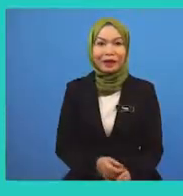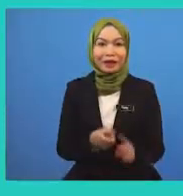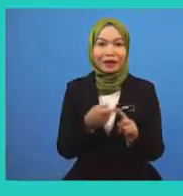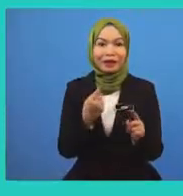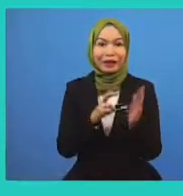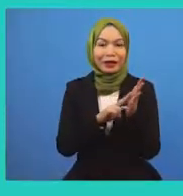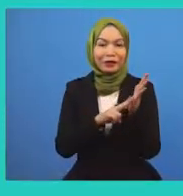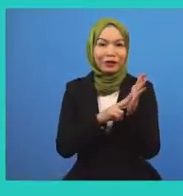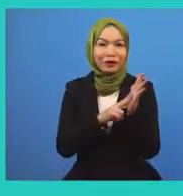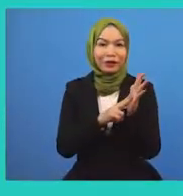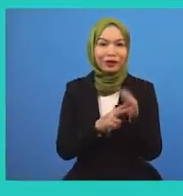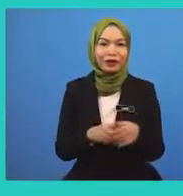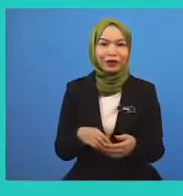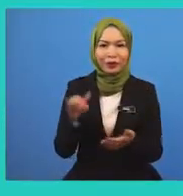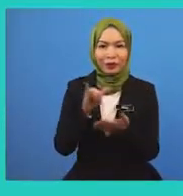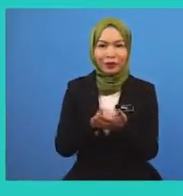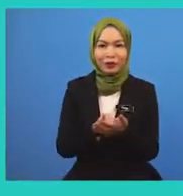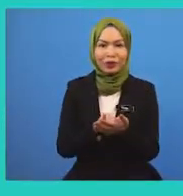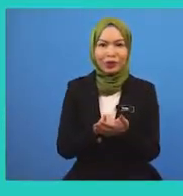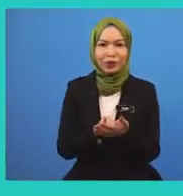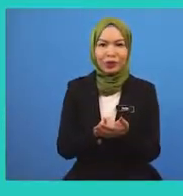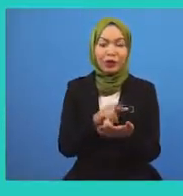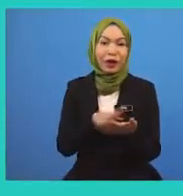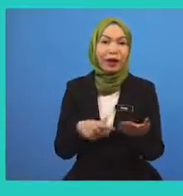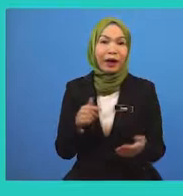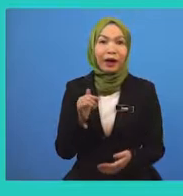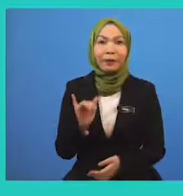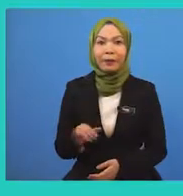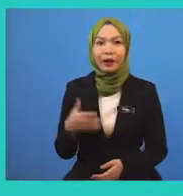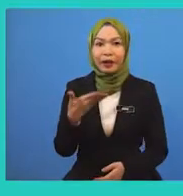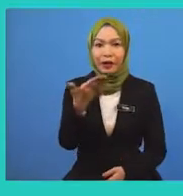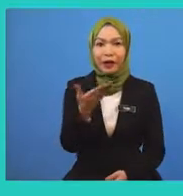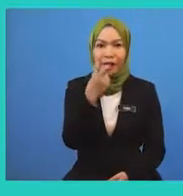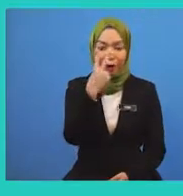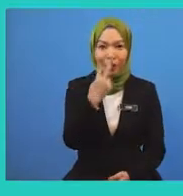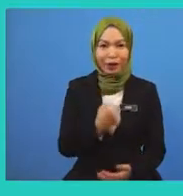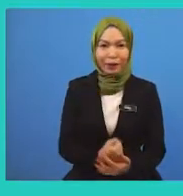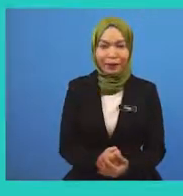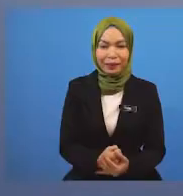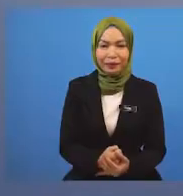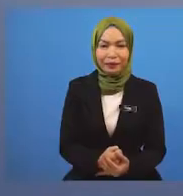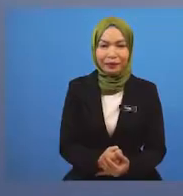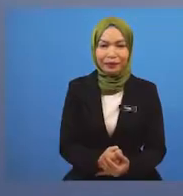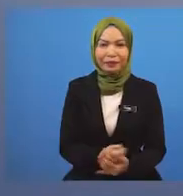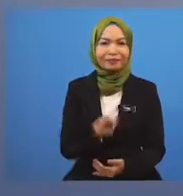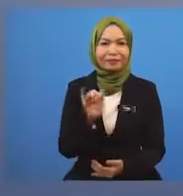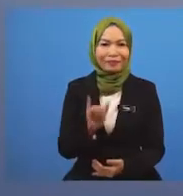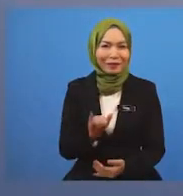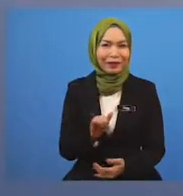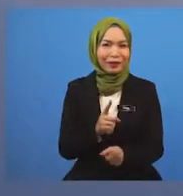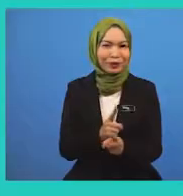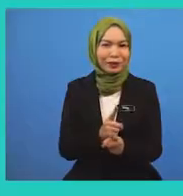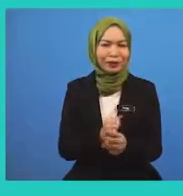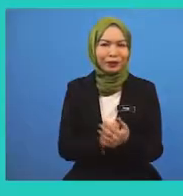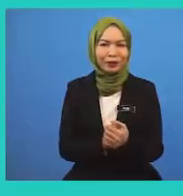Daripada video tersebut, apakah yang murid-murid dapat perhatikan? Ya,